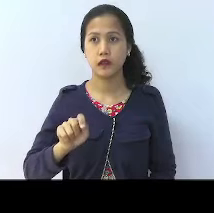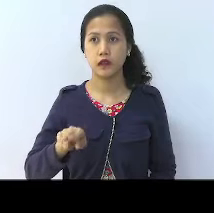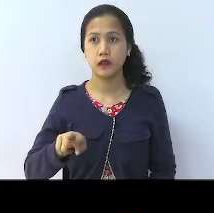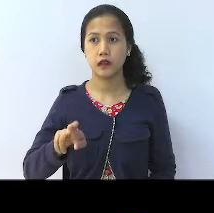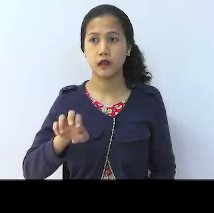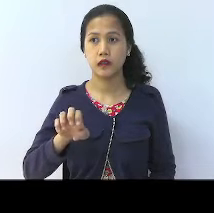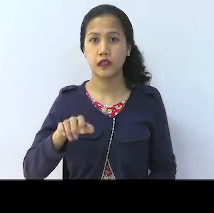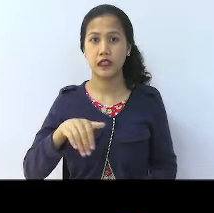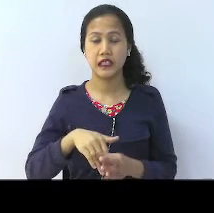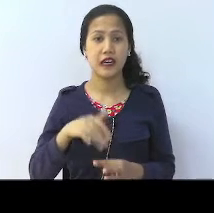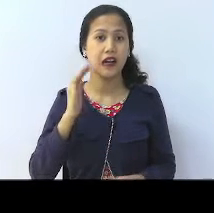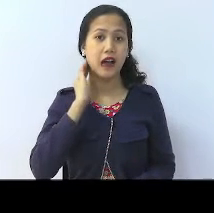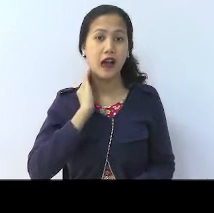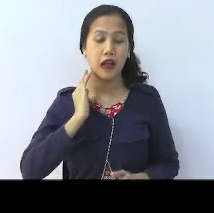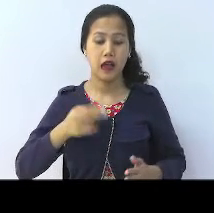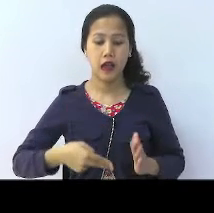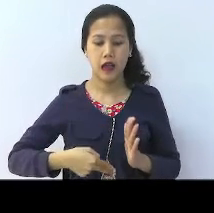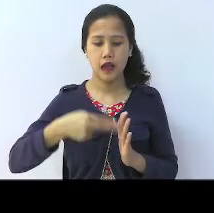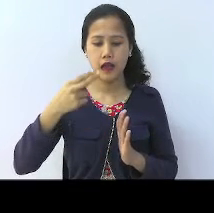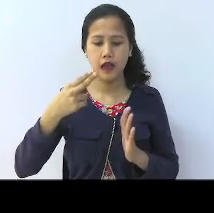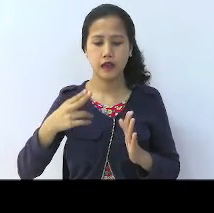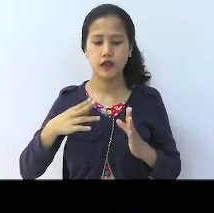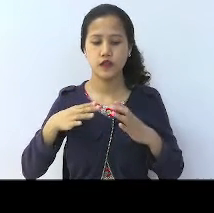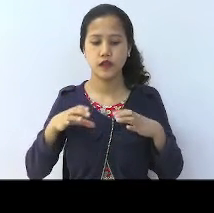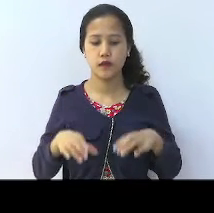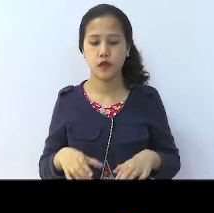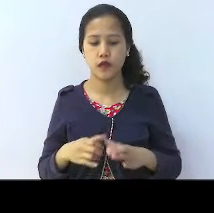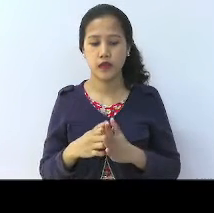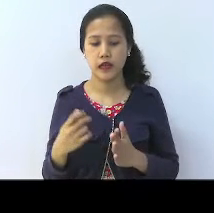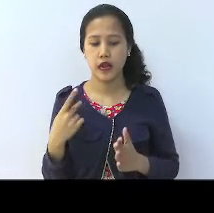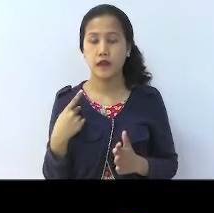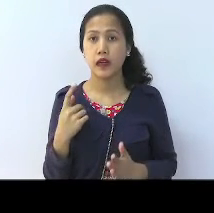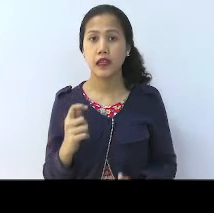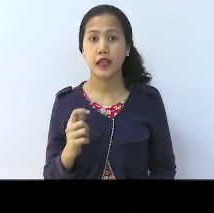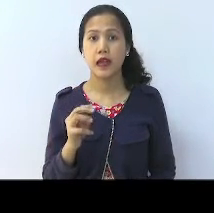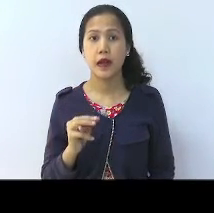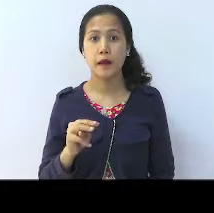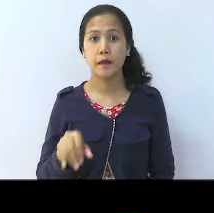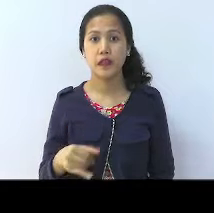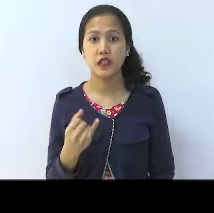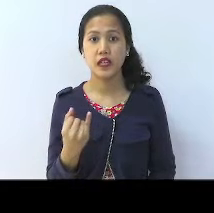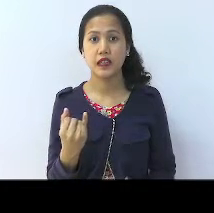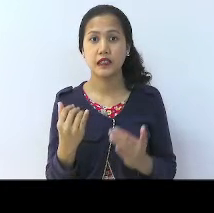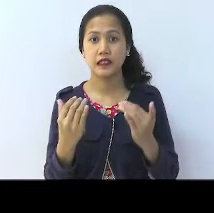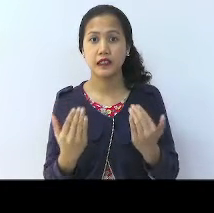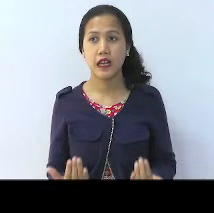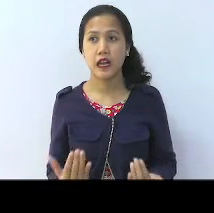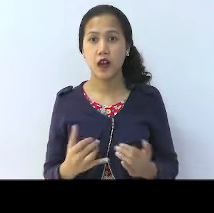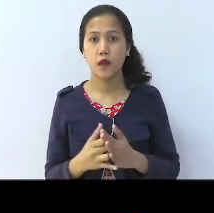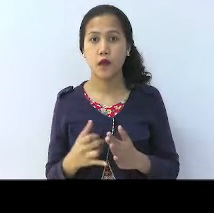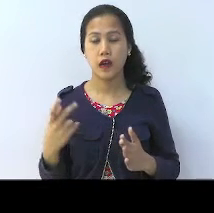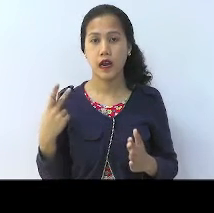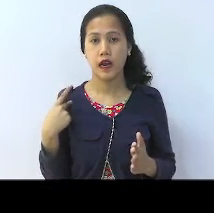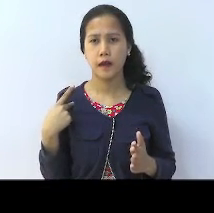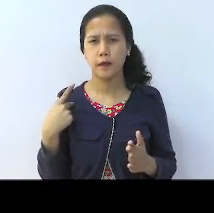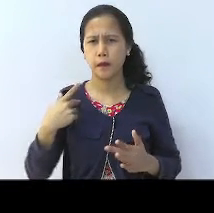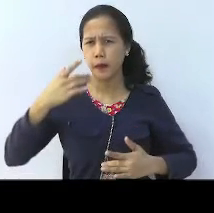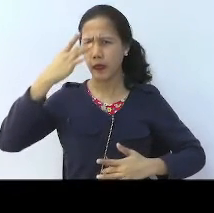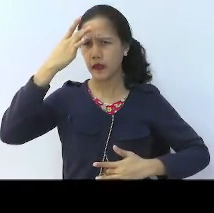na posture o di magandang posture sa leeg at ang TMD. Kapag pangit yung posture mo sa